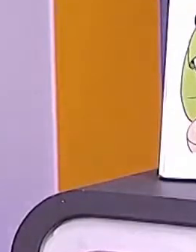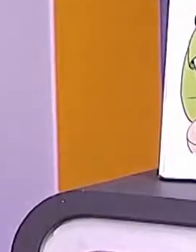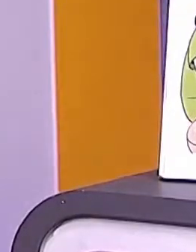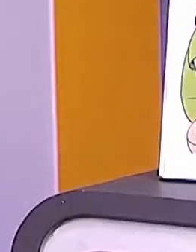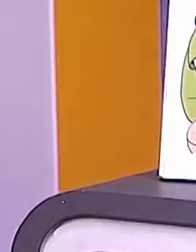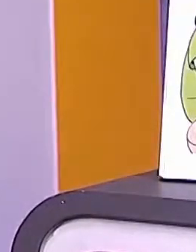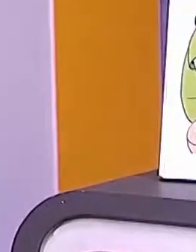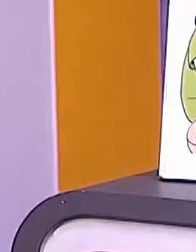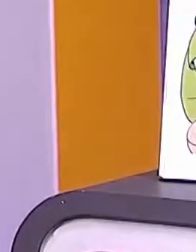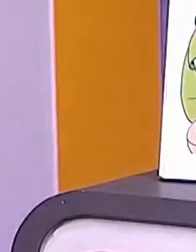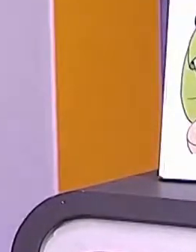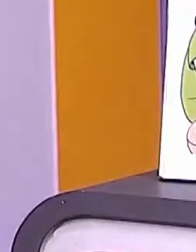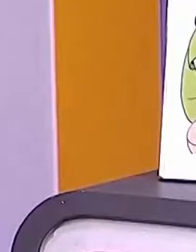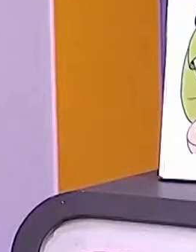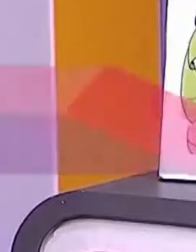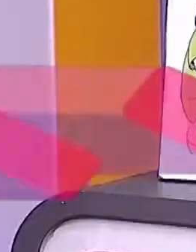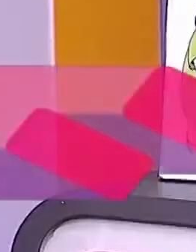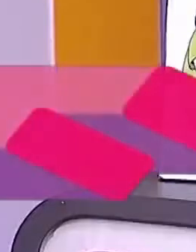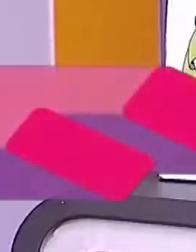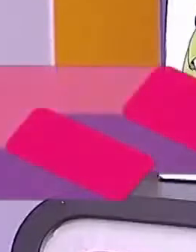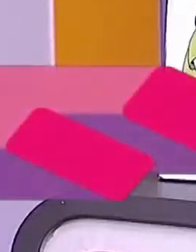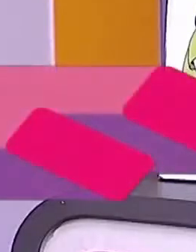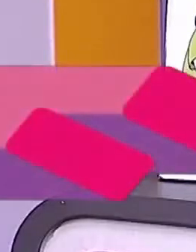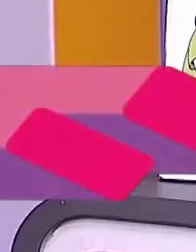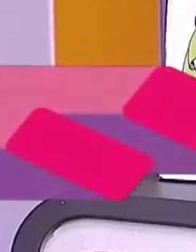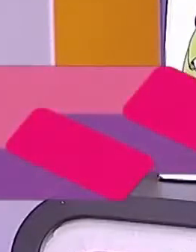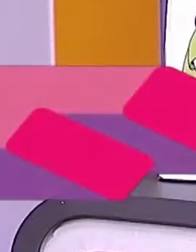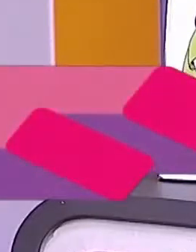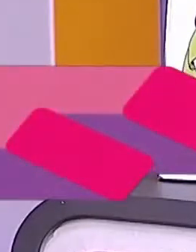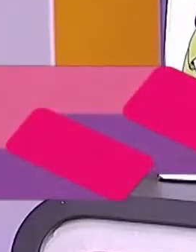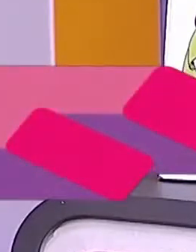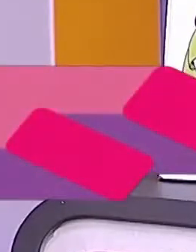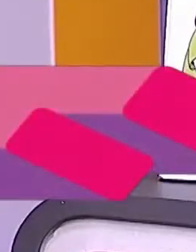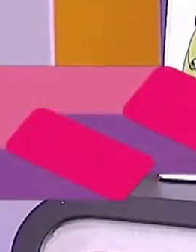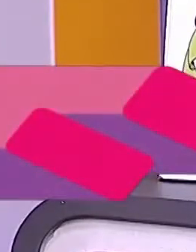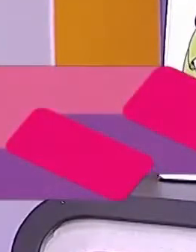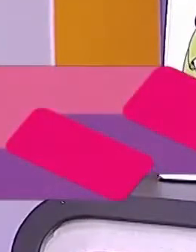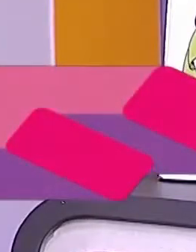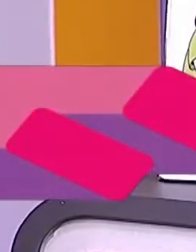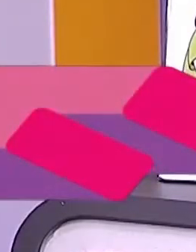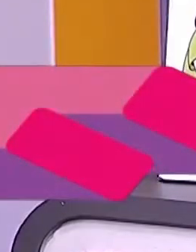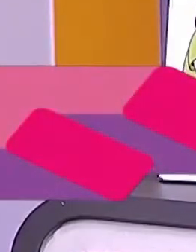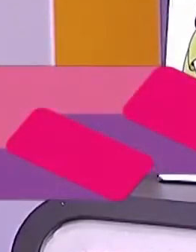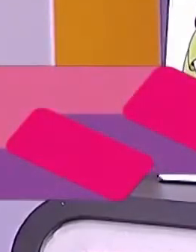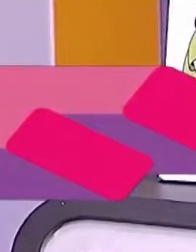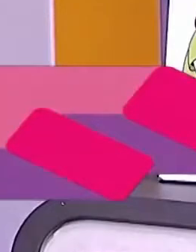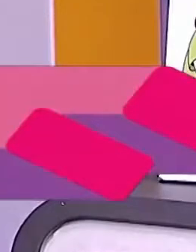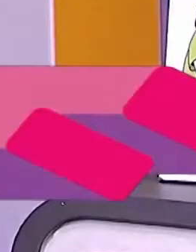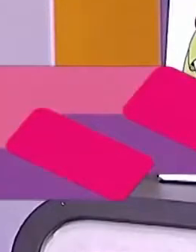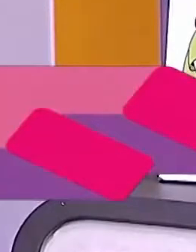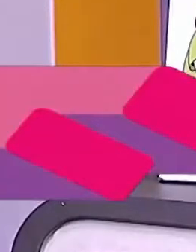jadi CPN Kalau ikut jawal siaran tadi cuman cungka main batu Seremban